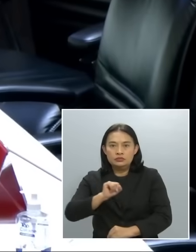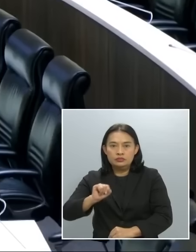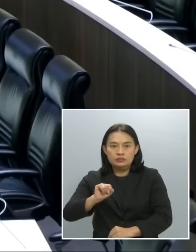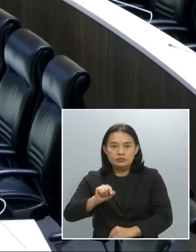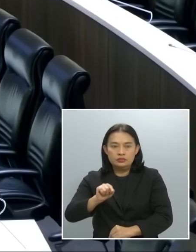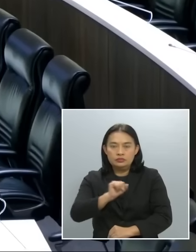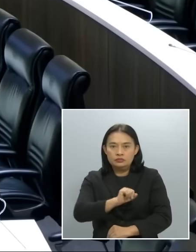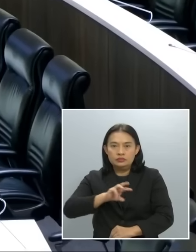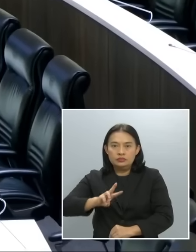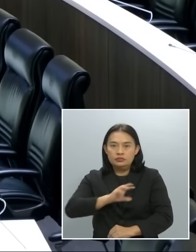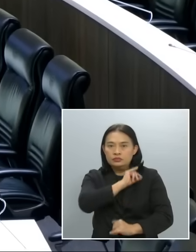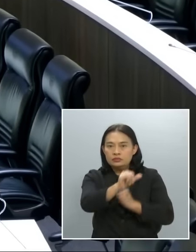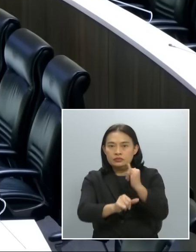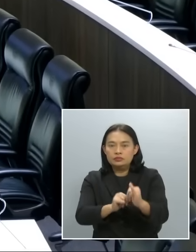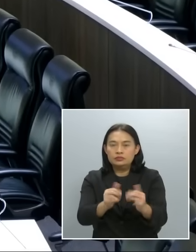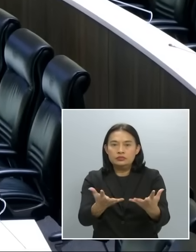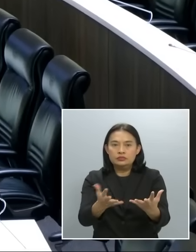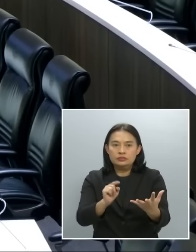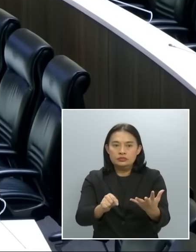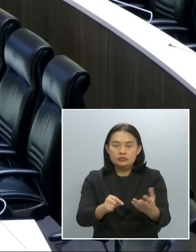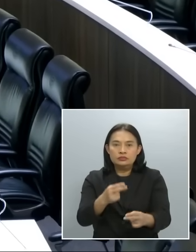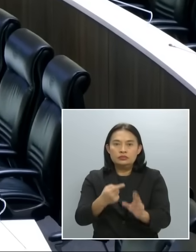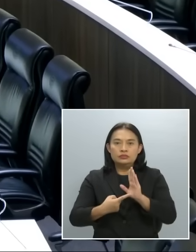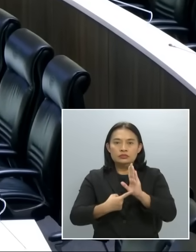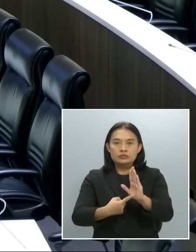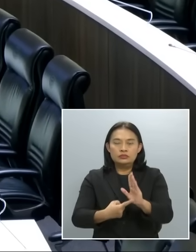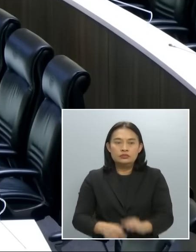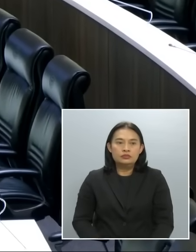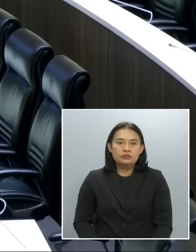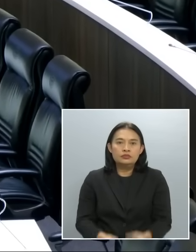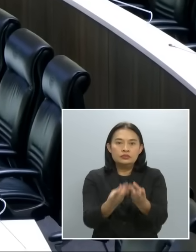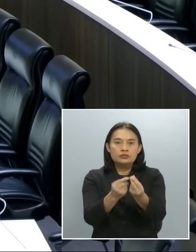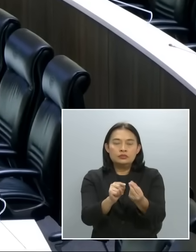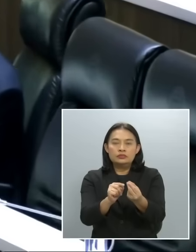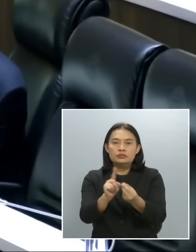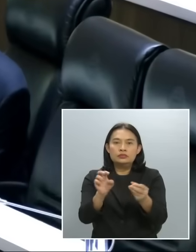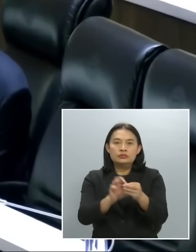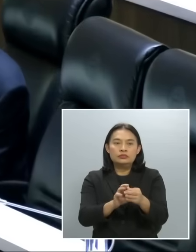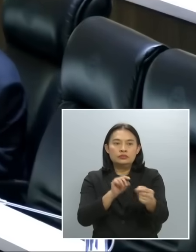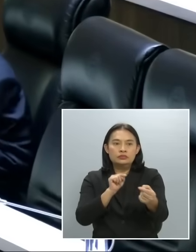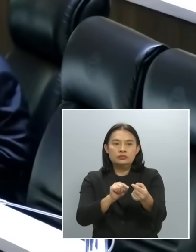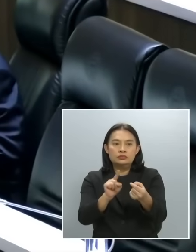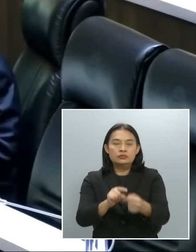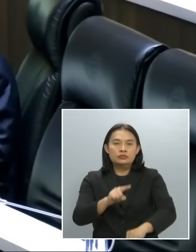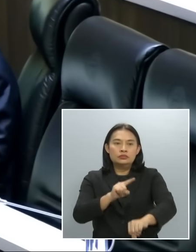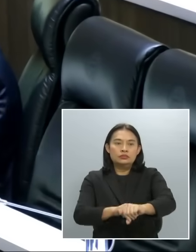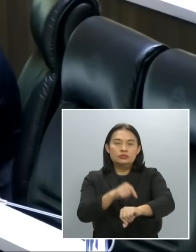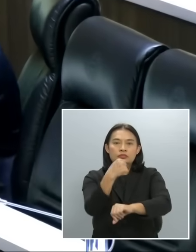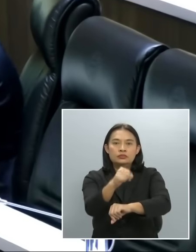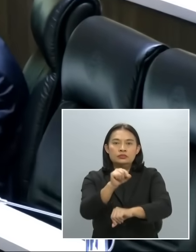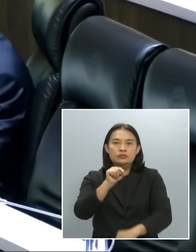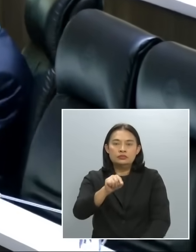ไม่มาร่วมลงชื่อด้วยอย่างเช่นมีตัวเลขสมาชิกที่มาลงชื่อในช่วง 10นาฬิกานะคะ